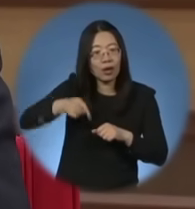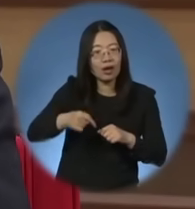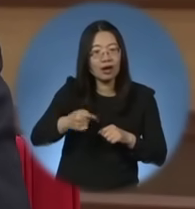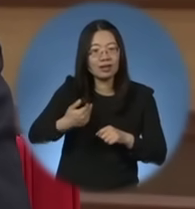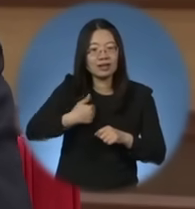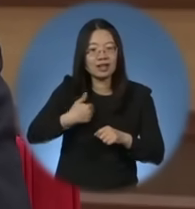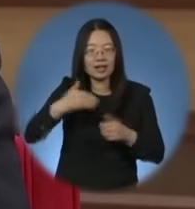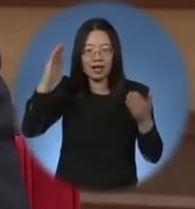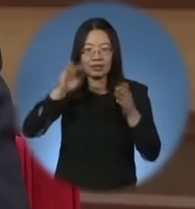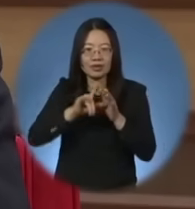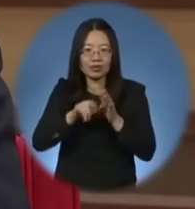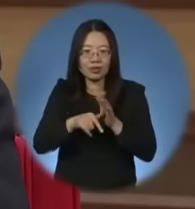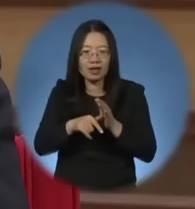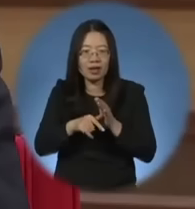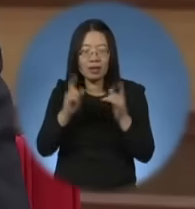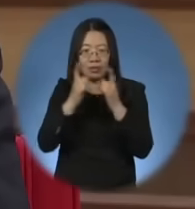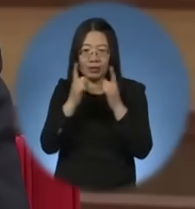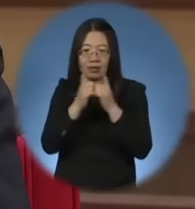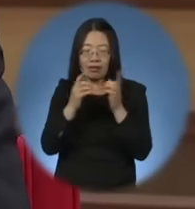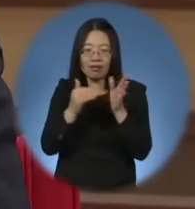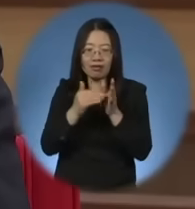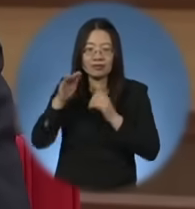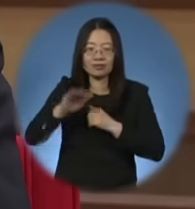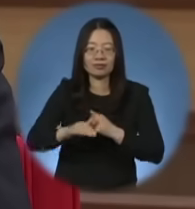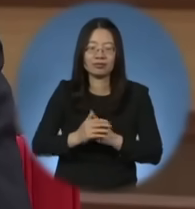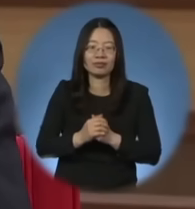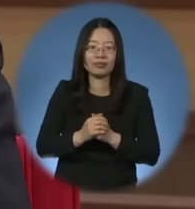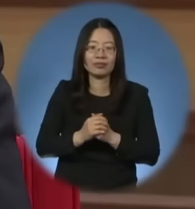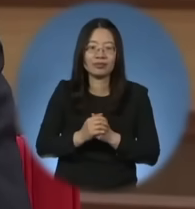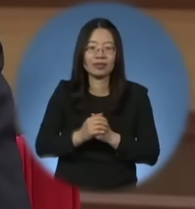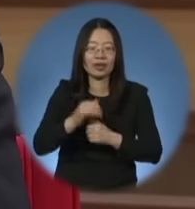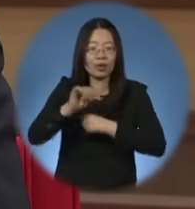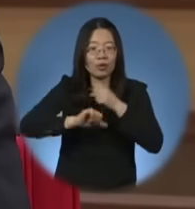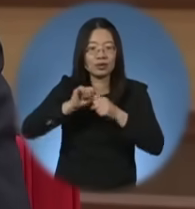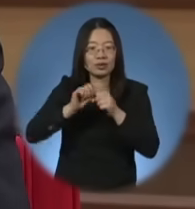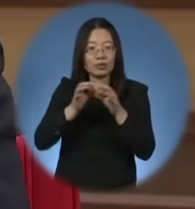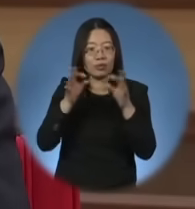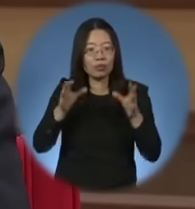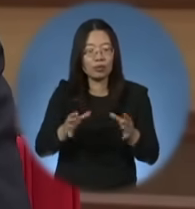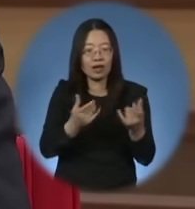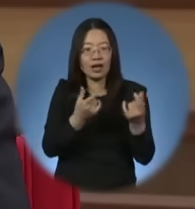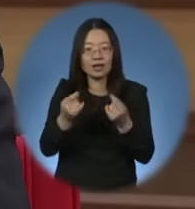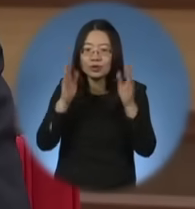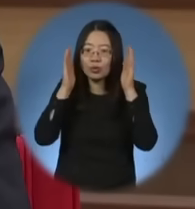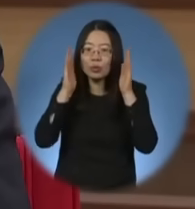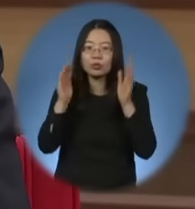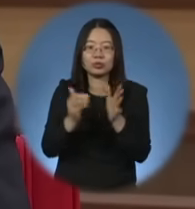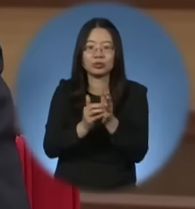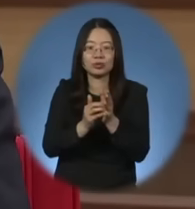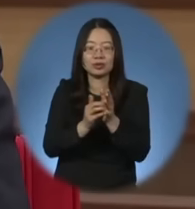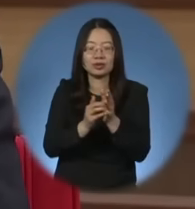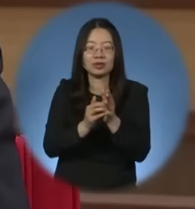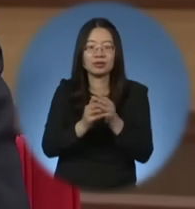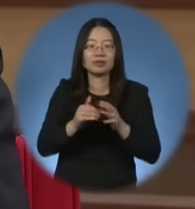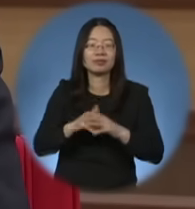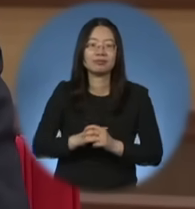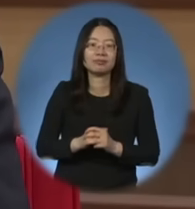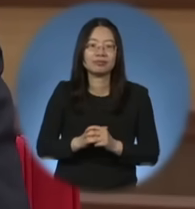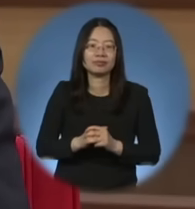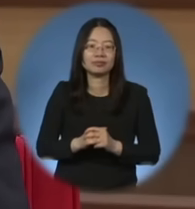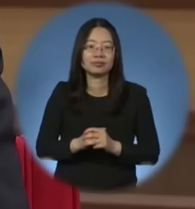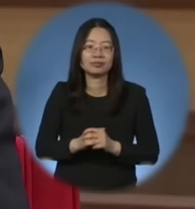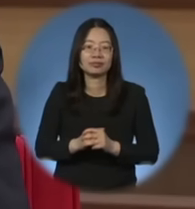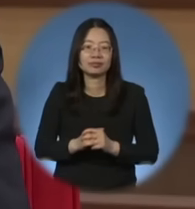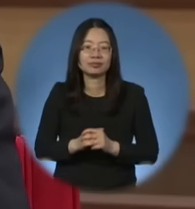오시고 제가 학생 때 만났는데 아 한 5년 동안 같이 공부했어요 그분